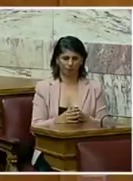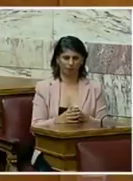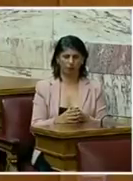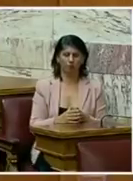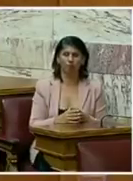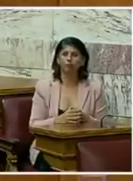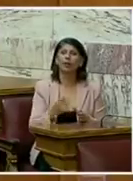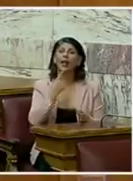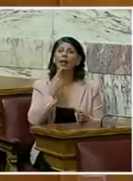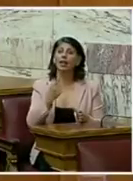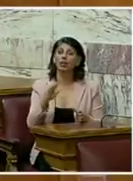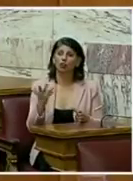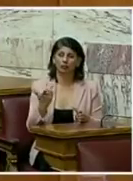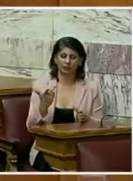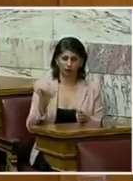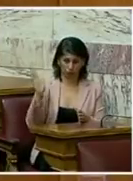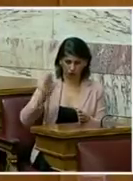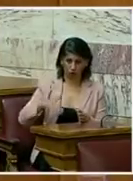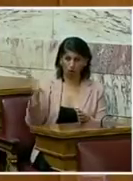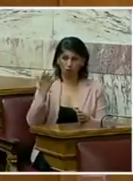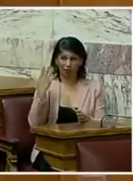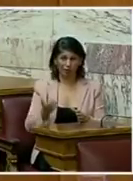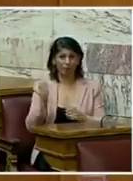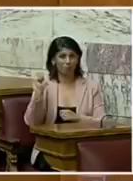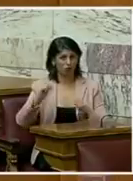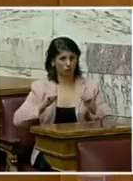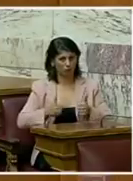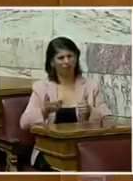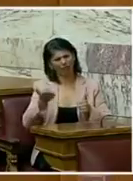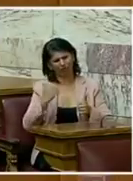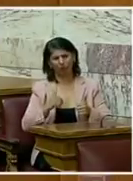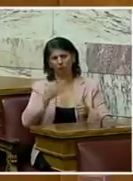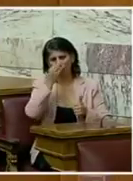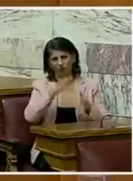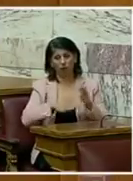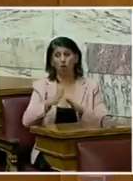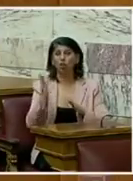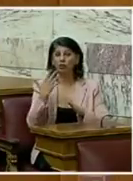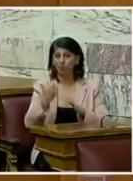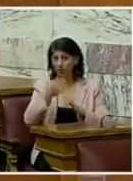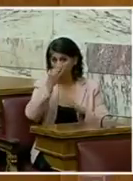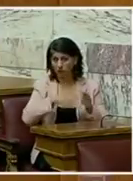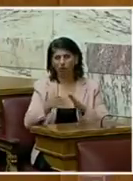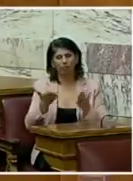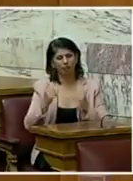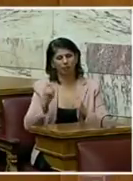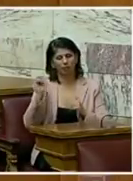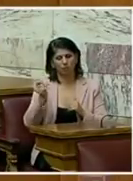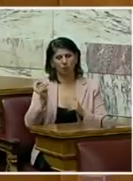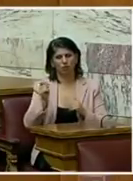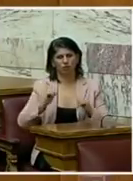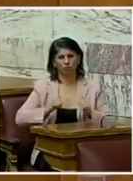ότι εν κατακλείδη, όταν υπάρχει πολιτική βούληση, δεν υπάρχει διαφθορά. Και όταν υπάρχει διαφθορά, δεν υπάρχει πολιτική βούληση για την καταπολέμησή